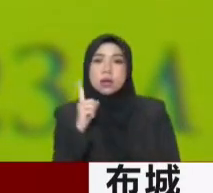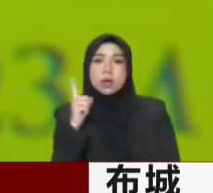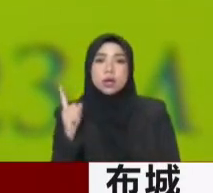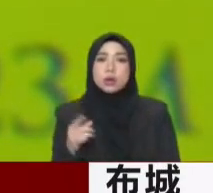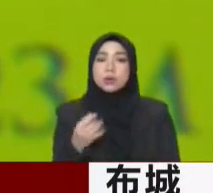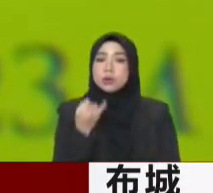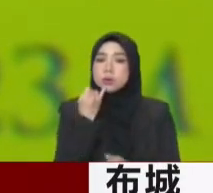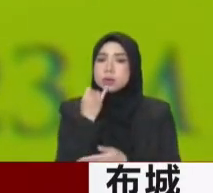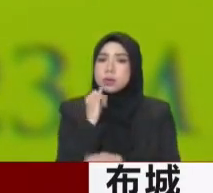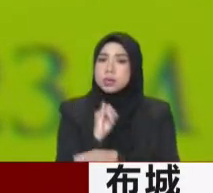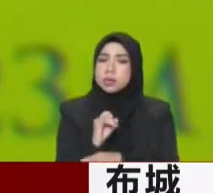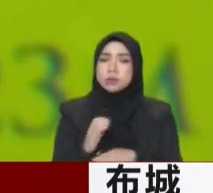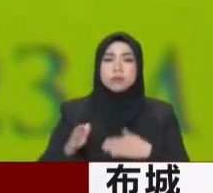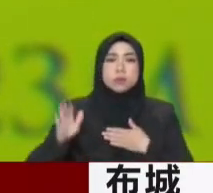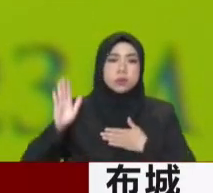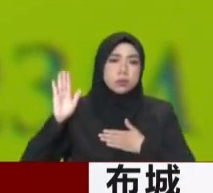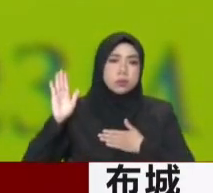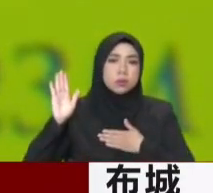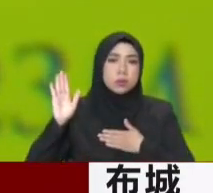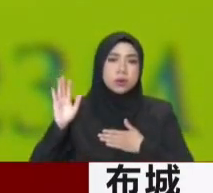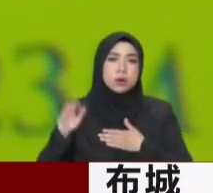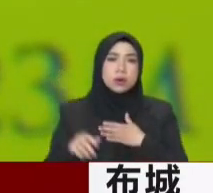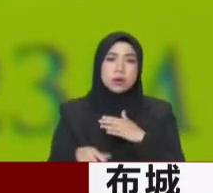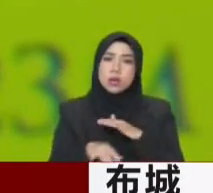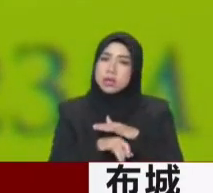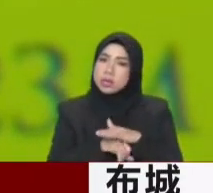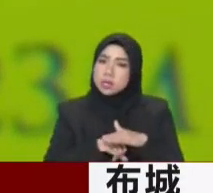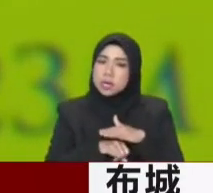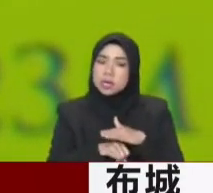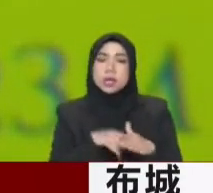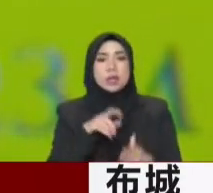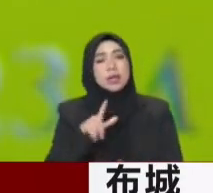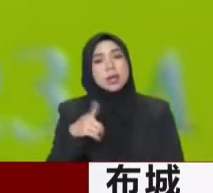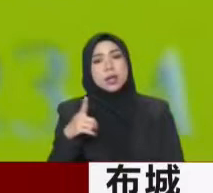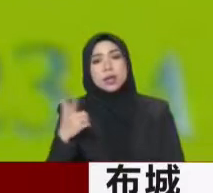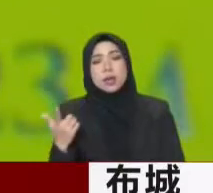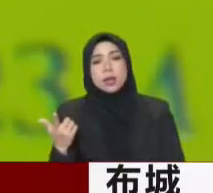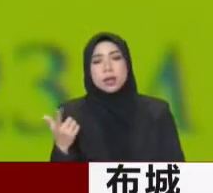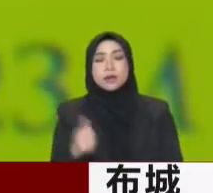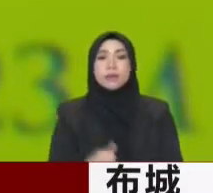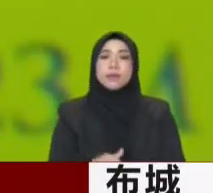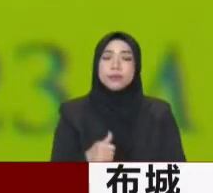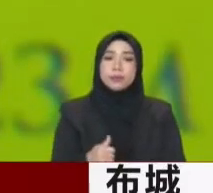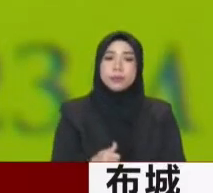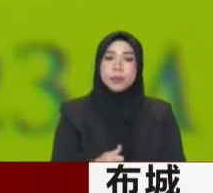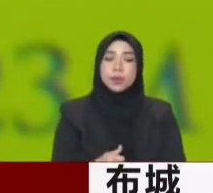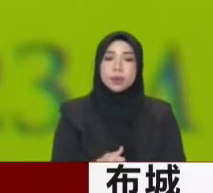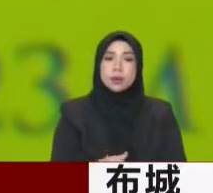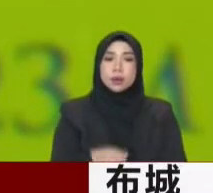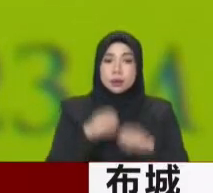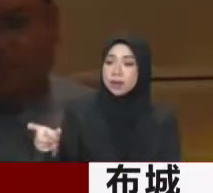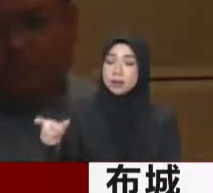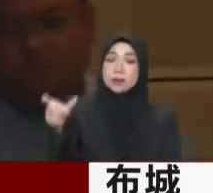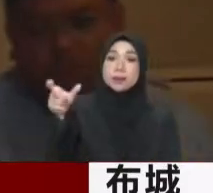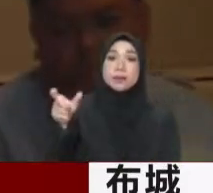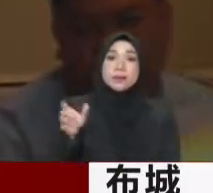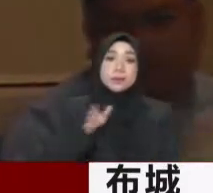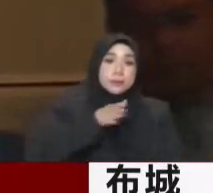banyak mencela-cela, yang ke sana dan yang kemari menghemburkan